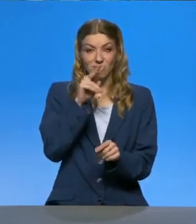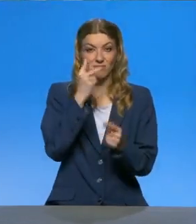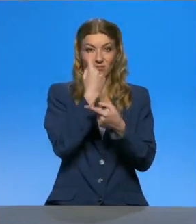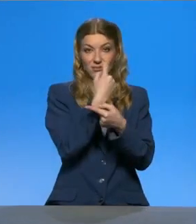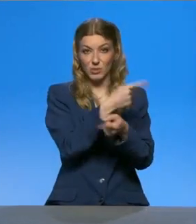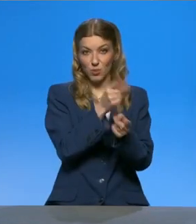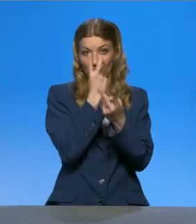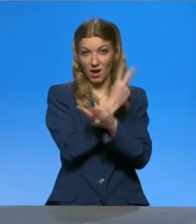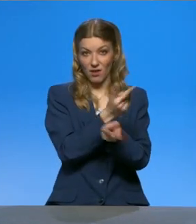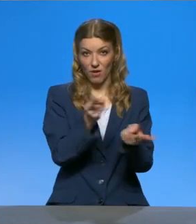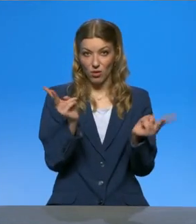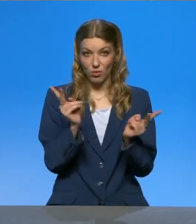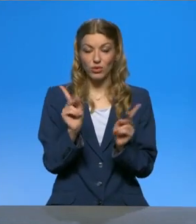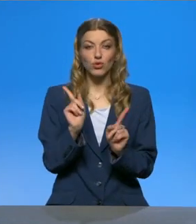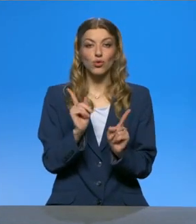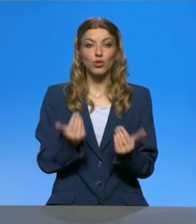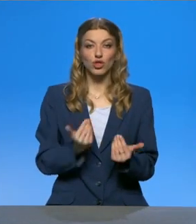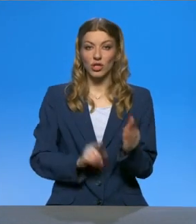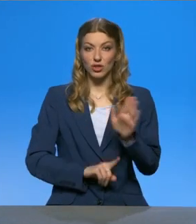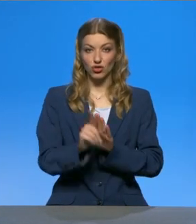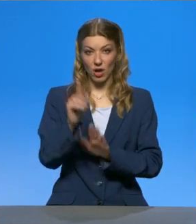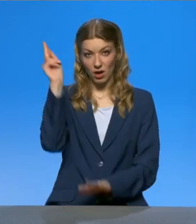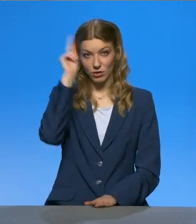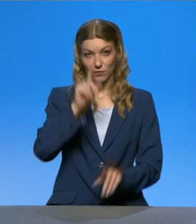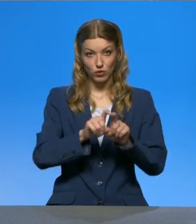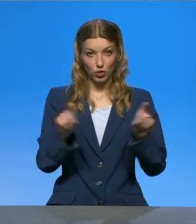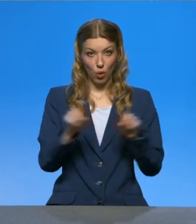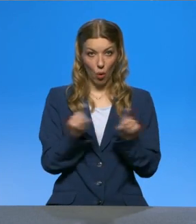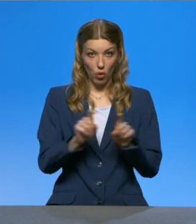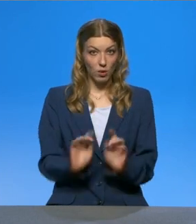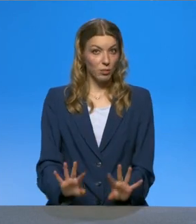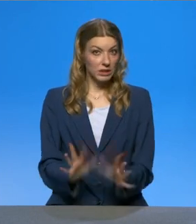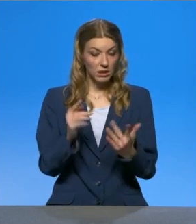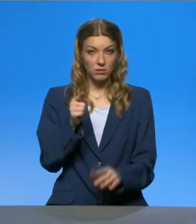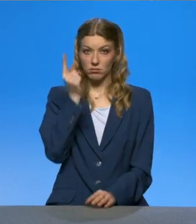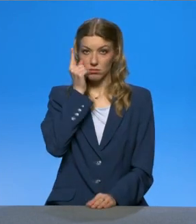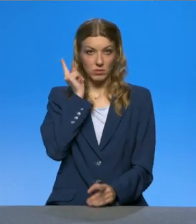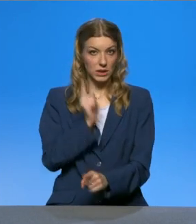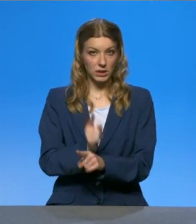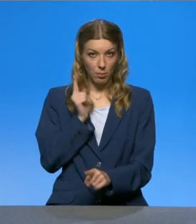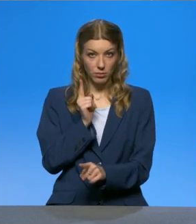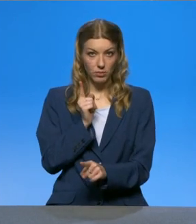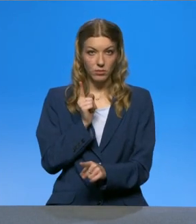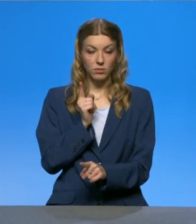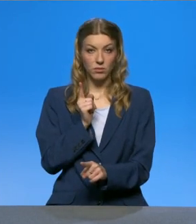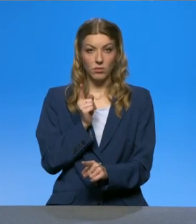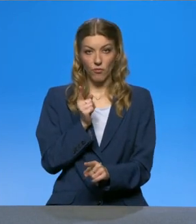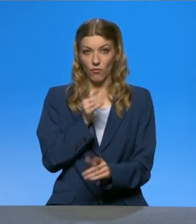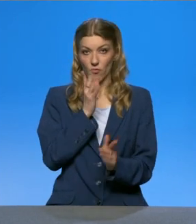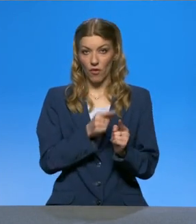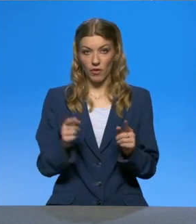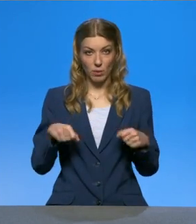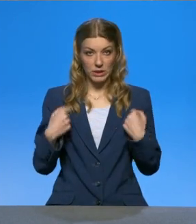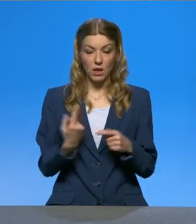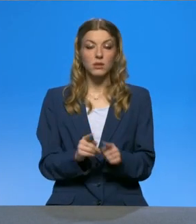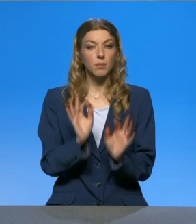сейчас начинает происходить в школах, когда в школах не разрешают иметь мобильный телефон на уроках, я считаю, это очень